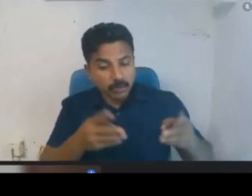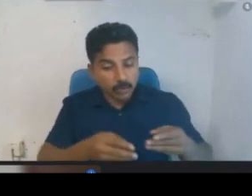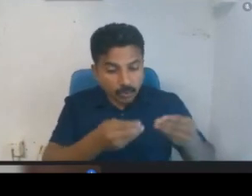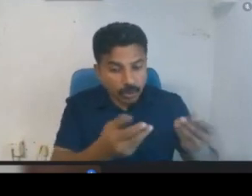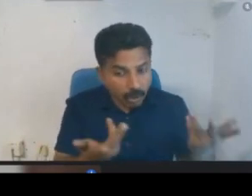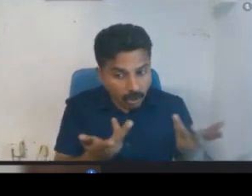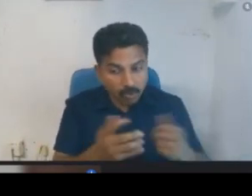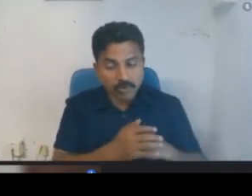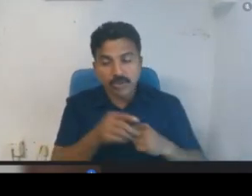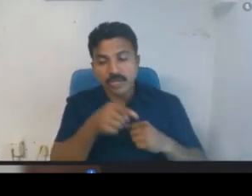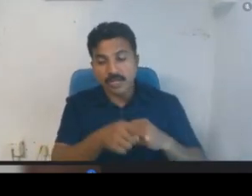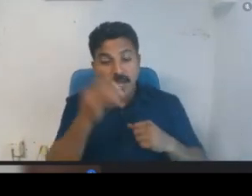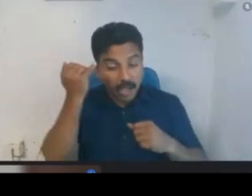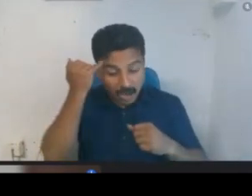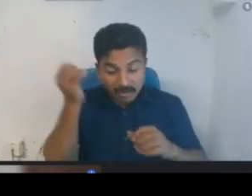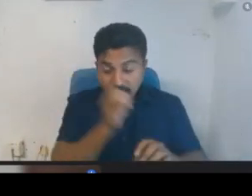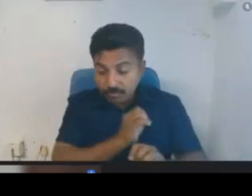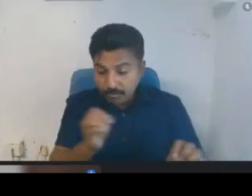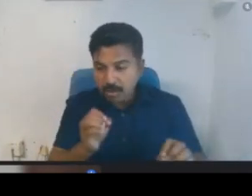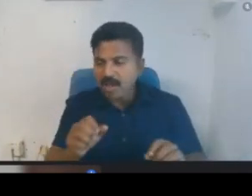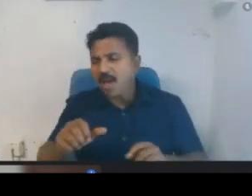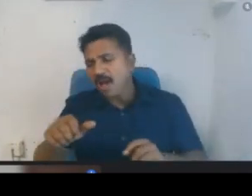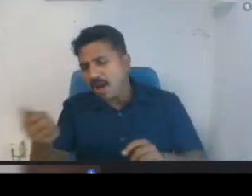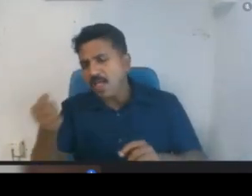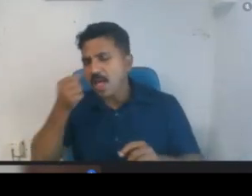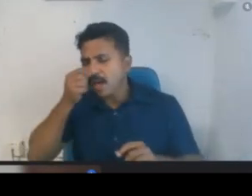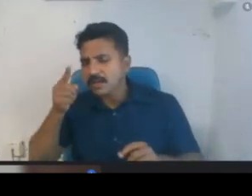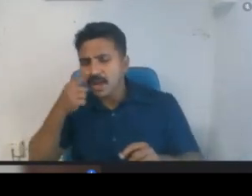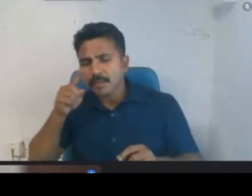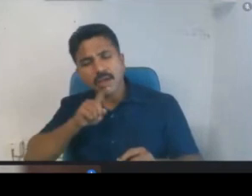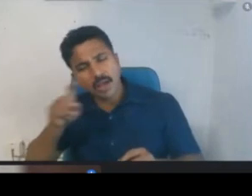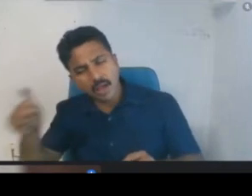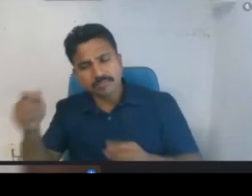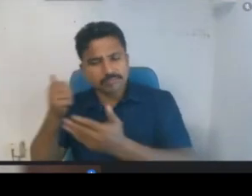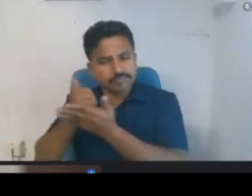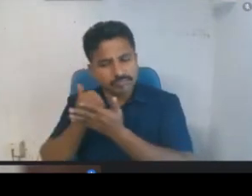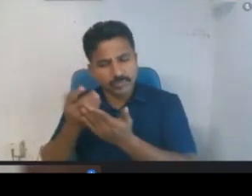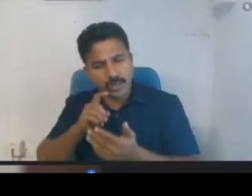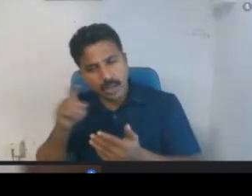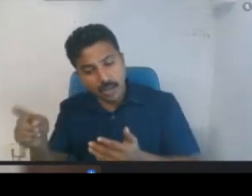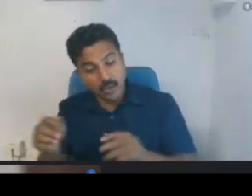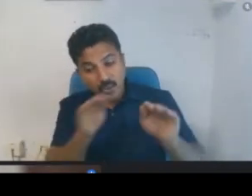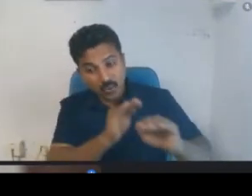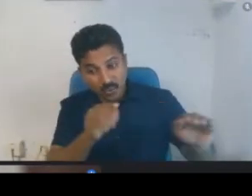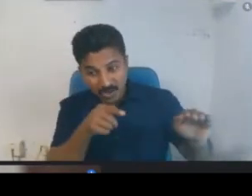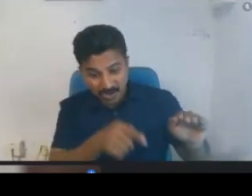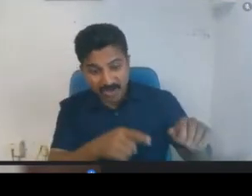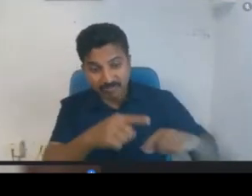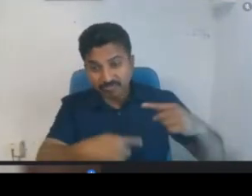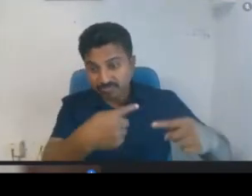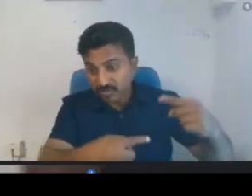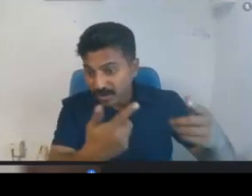എത്തരത്തിലുള്ള ട്രീറ്റ്മെൻ്റ് ആണ് കൊടുക്കേണ്ടതെന്നുണ്ടെങ്കിൽ നിങ്ങൾക്ക് മറ്റ് മാതാപിതാക്കളോട് ചോദിക്കാം. കുഞ്ഞിനെ എങ്ങനെയാണ്, കുഞ്ഞിൻ്റെ ഓരോ